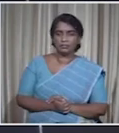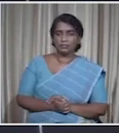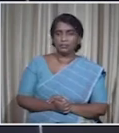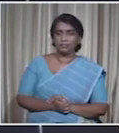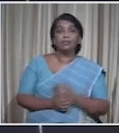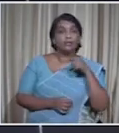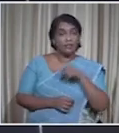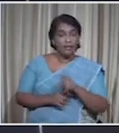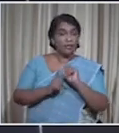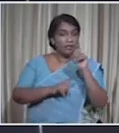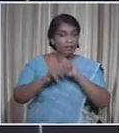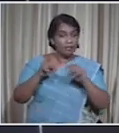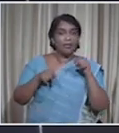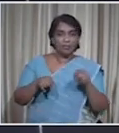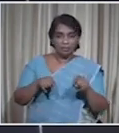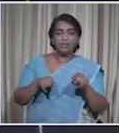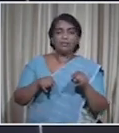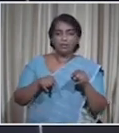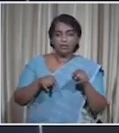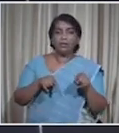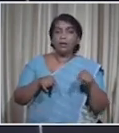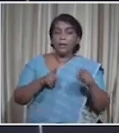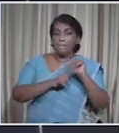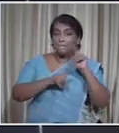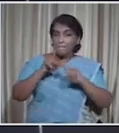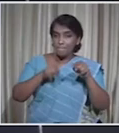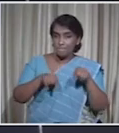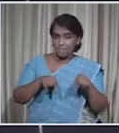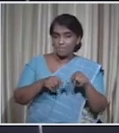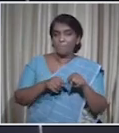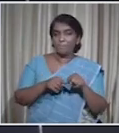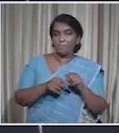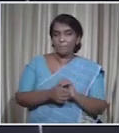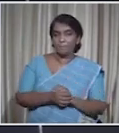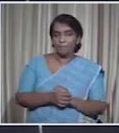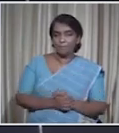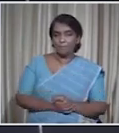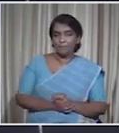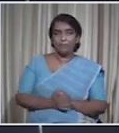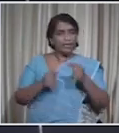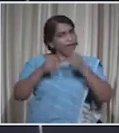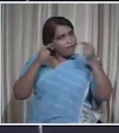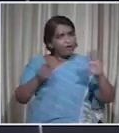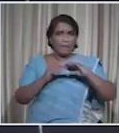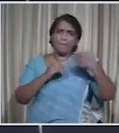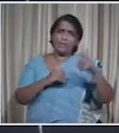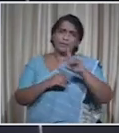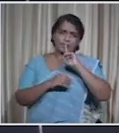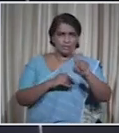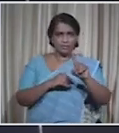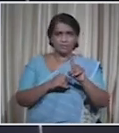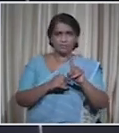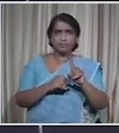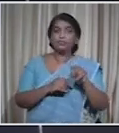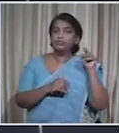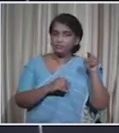me sabawata etuma katha karanna me sabawata karanna seba adath denna viruddha nam passe katha karanna oh